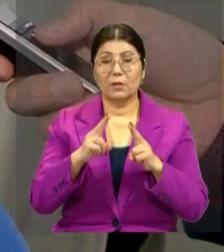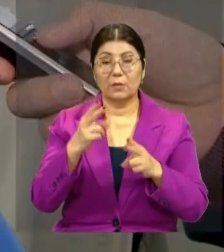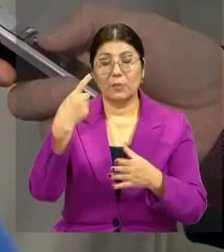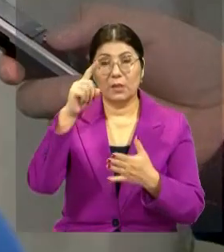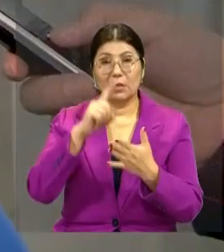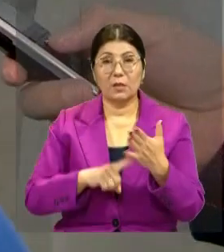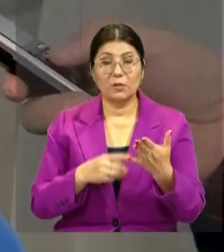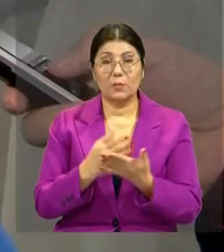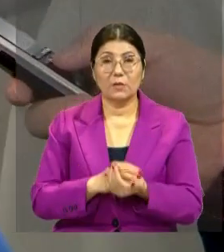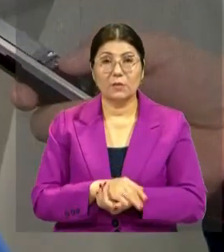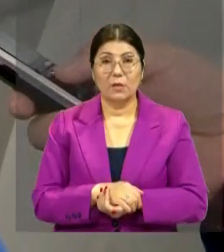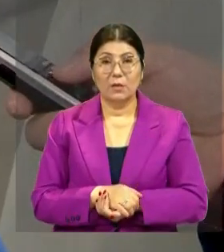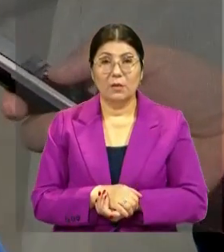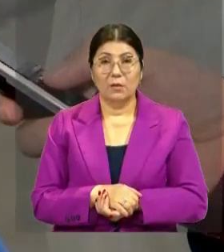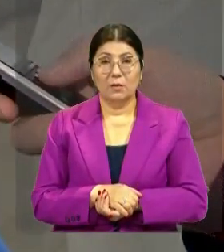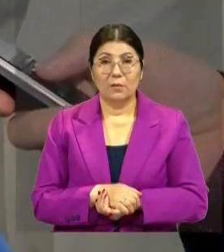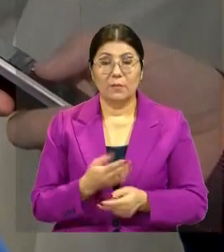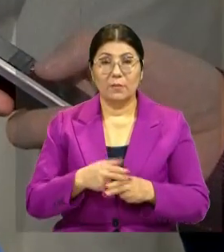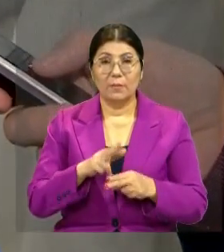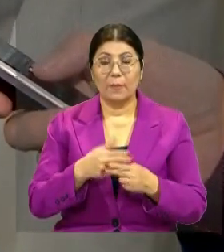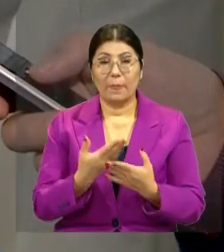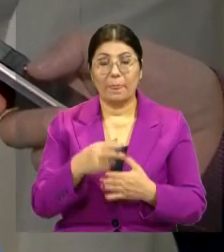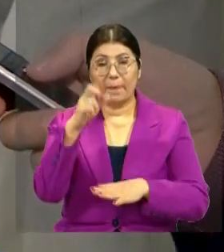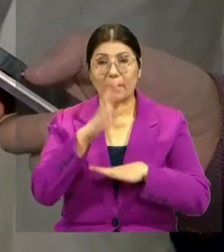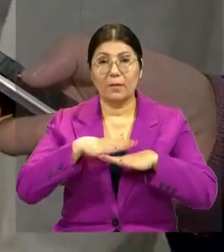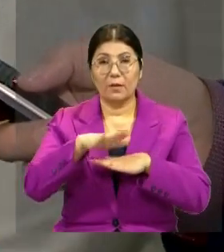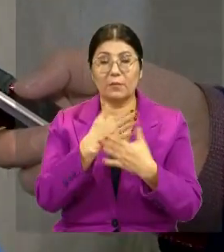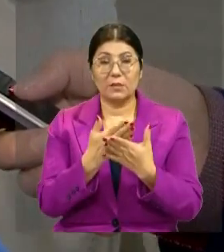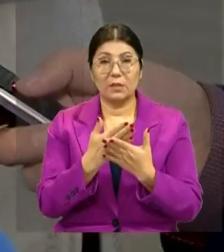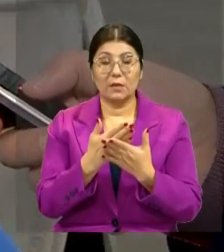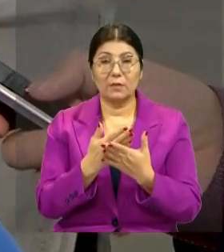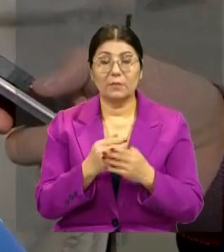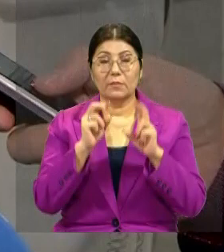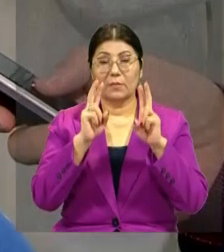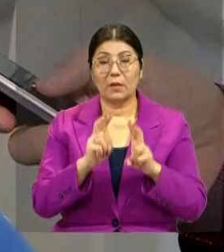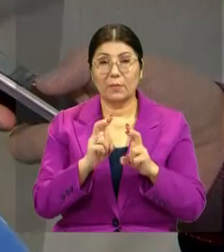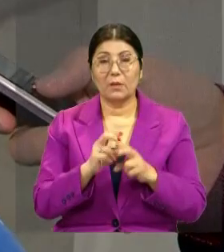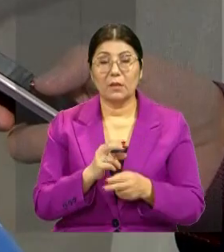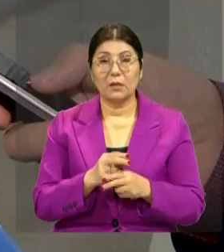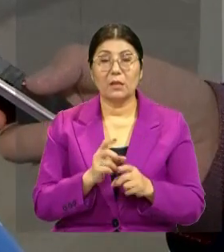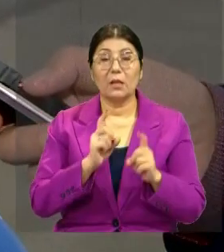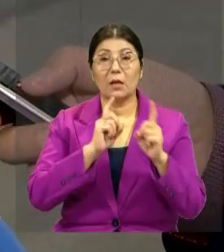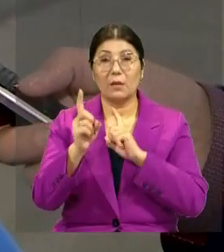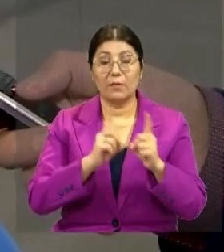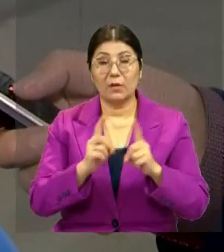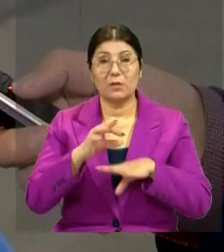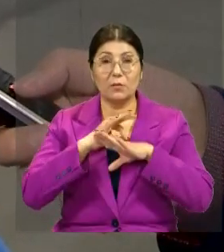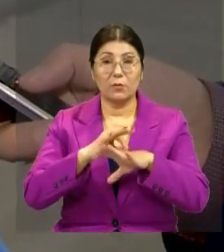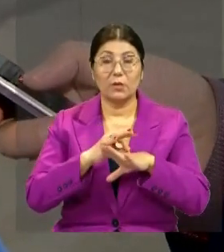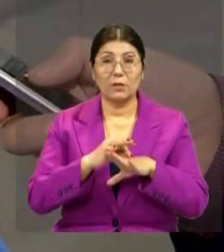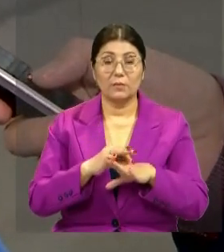Енді дінмен бастыру уақытында біздер сол елімізге арнайы жаңа конференция, семинарлар өтеді,